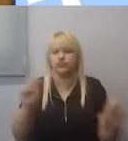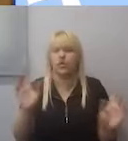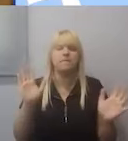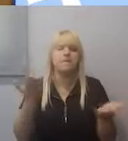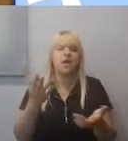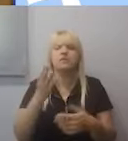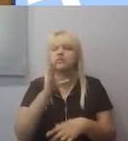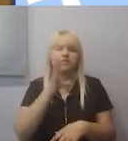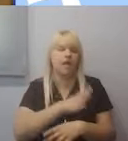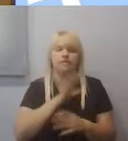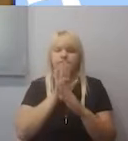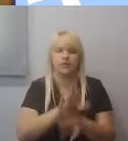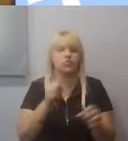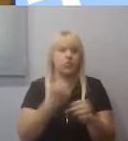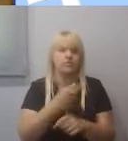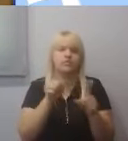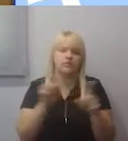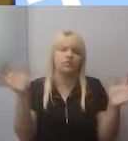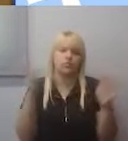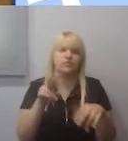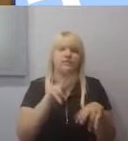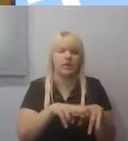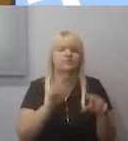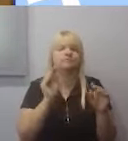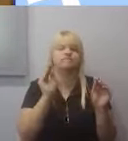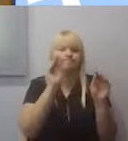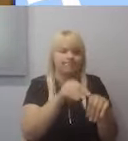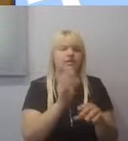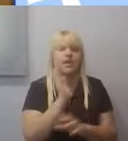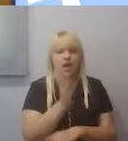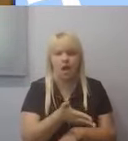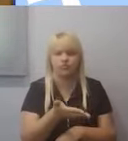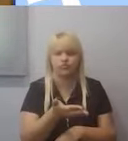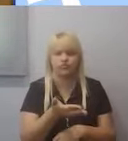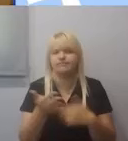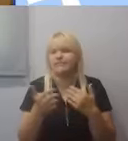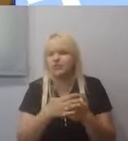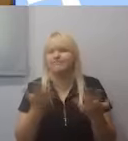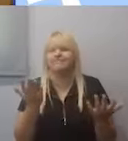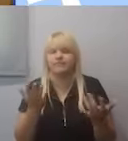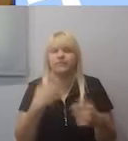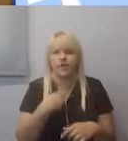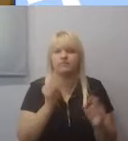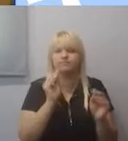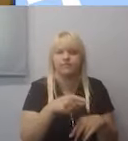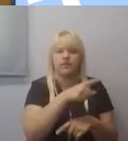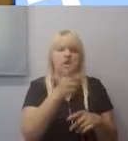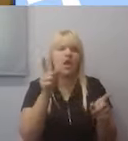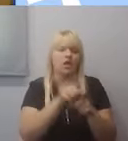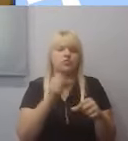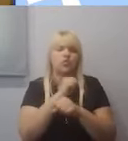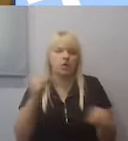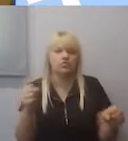to ka tik un tā tās pulcēšanās vietas ir jāveido ja un tieši varbūt ir vēl vairāk tie drošības mehānismi